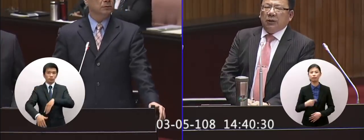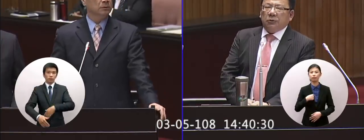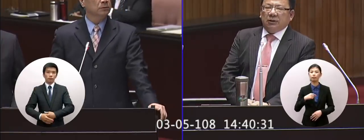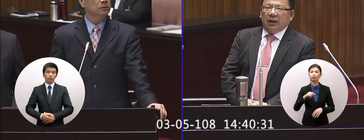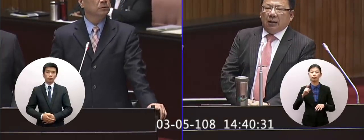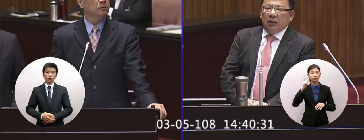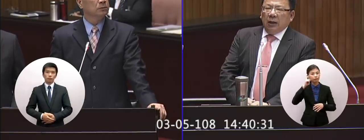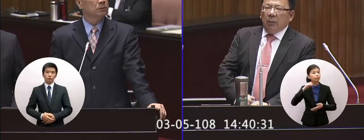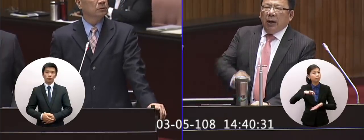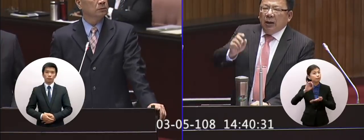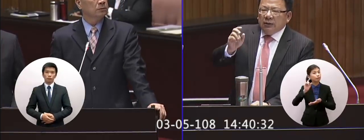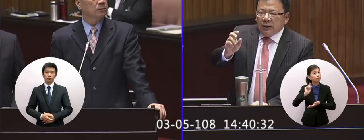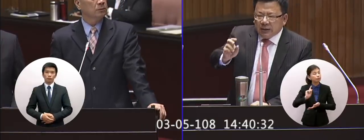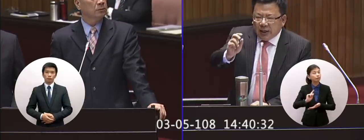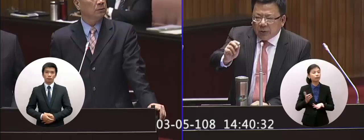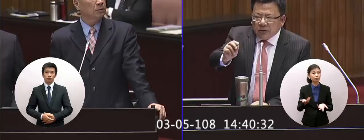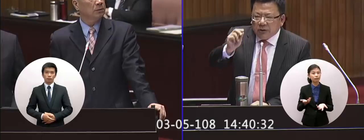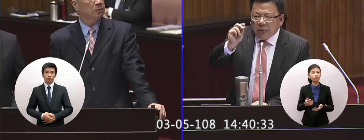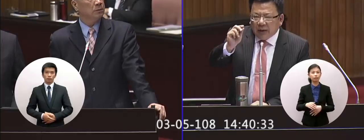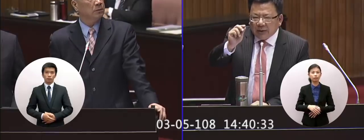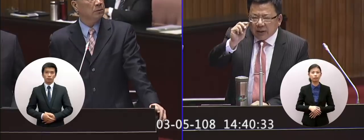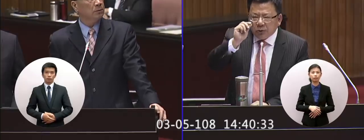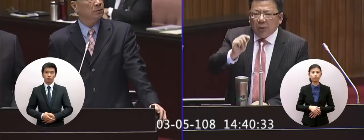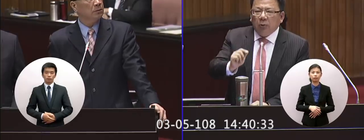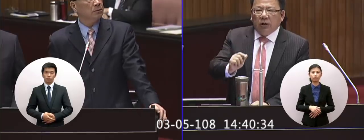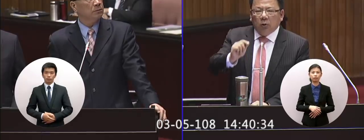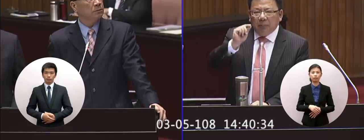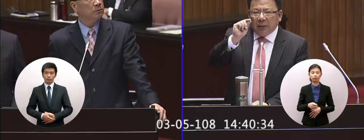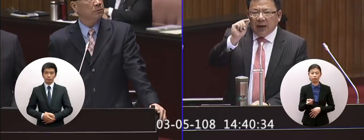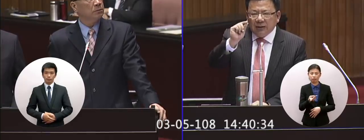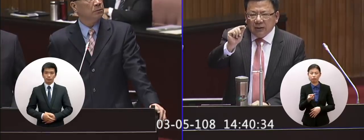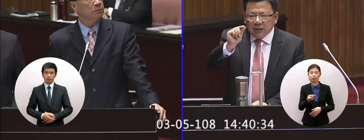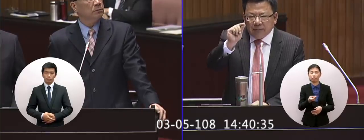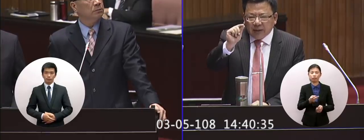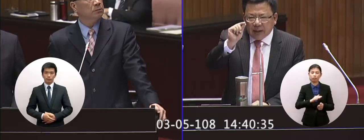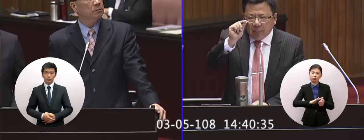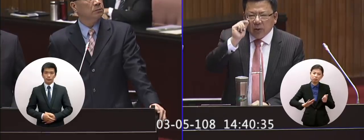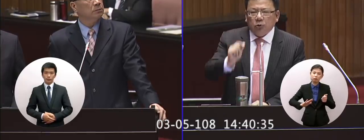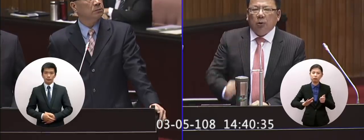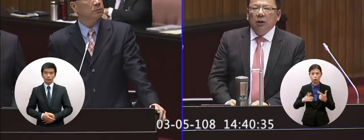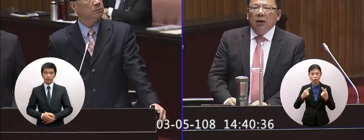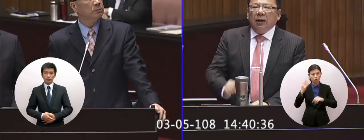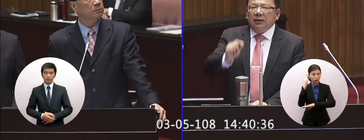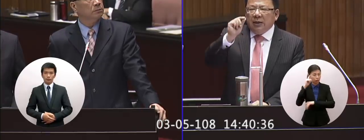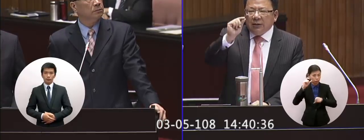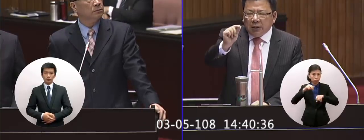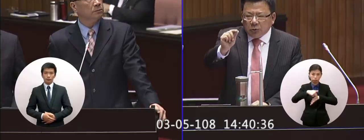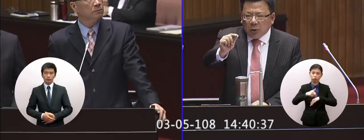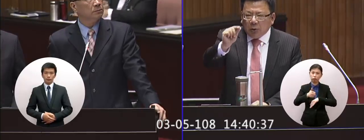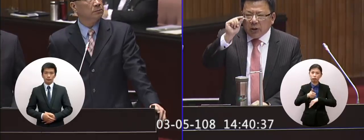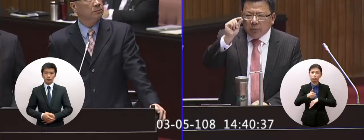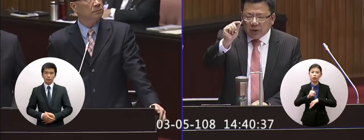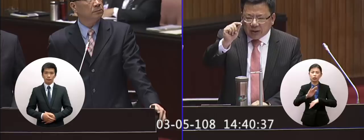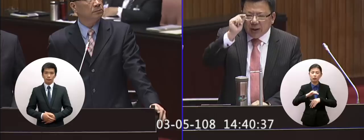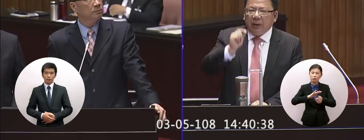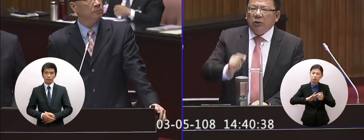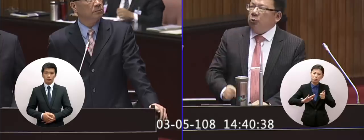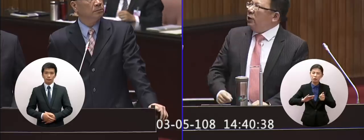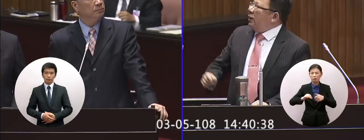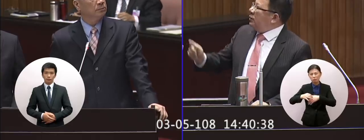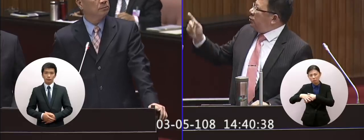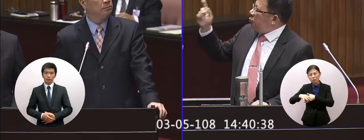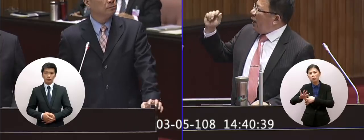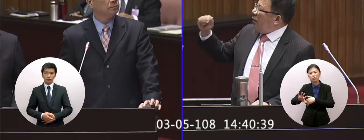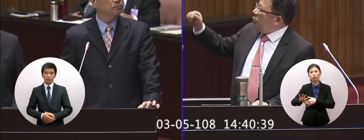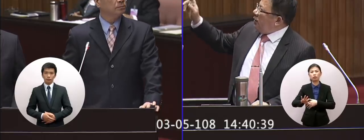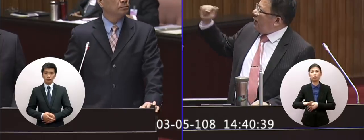调的这个问题就是这样，因为这些东西都衍生出来问题，我们本来政策的方向没有错，但是衍生出了问题，我们就要特别